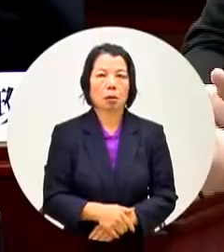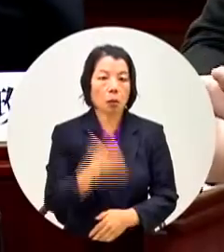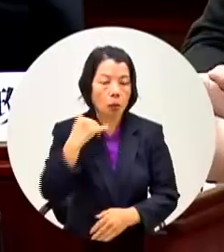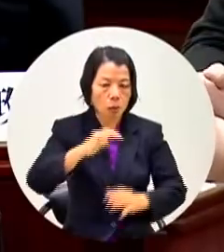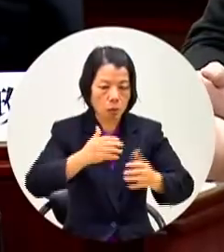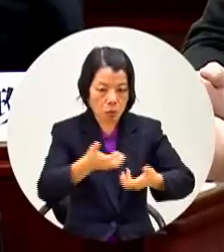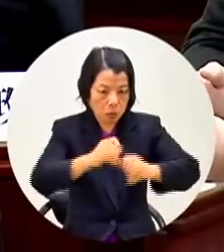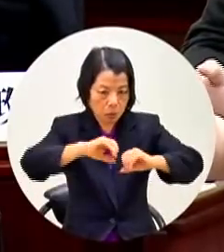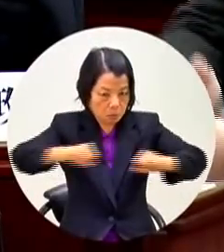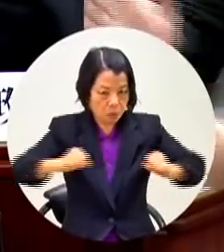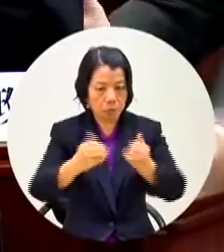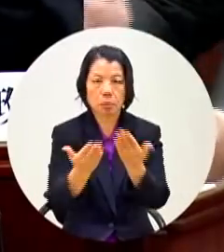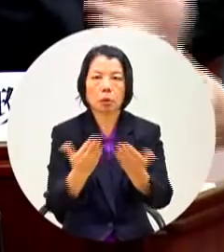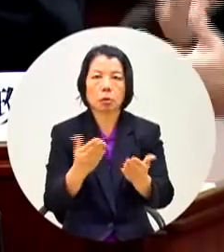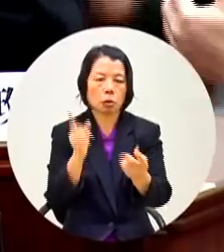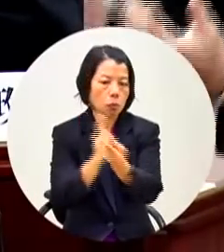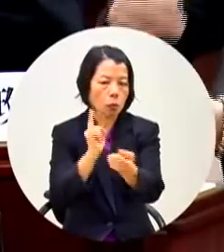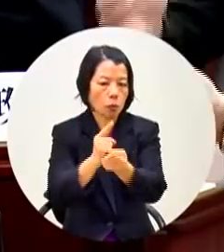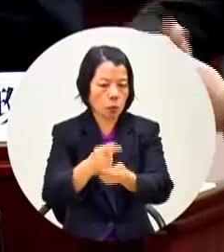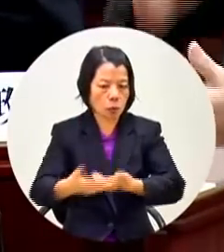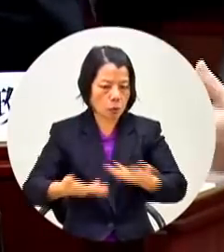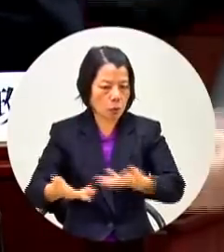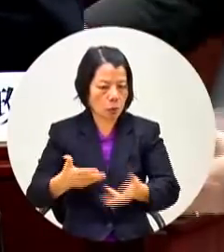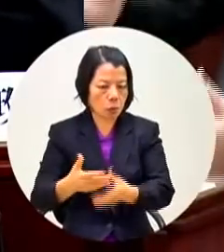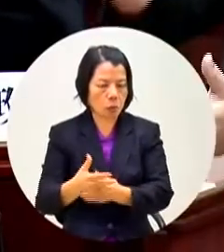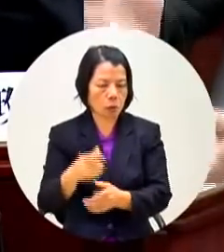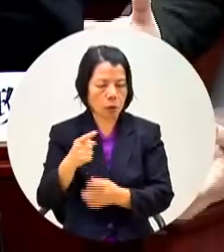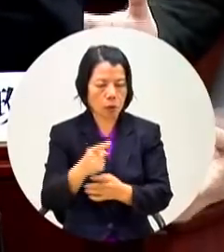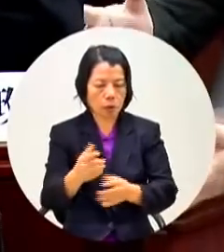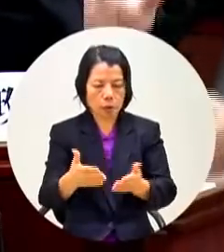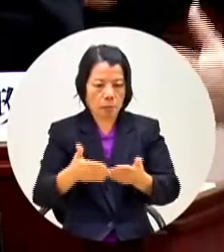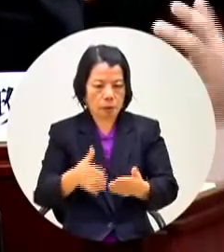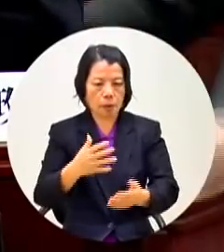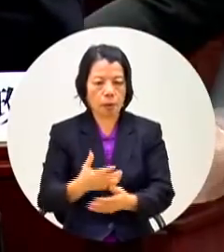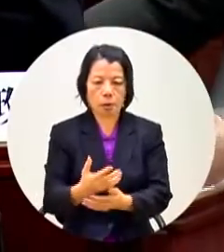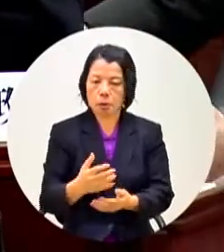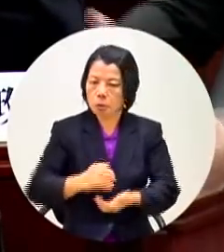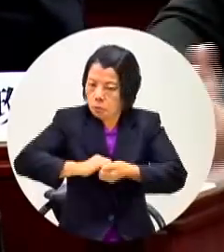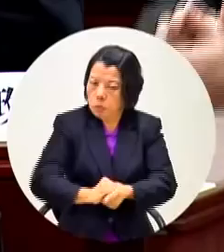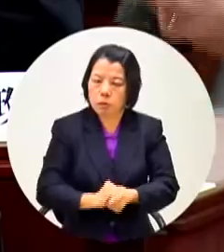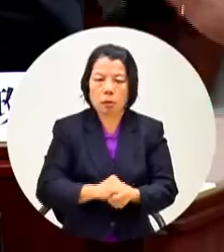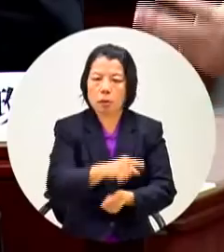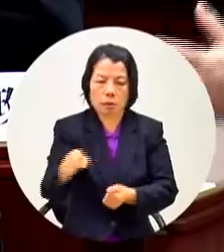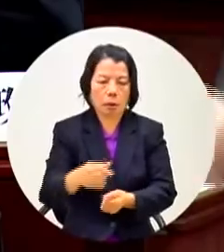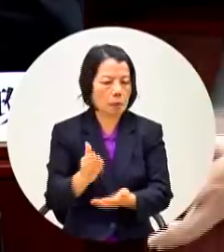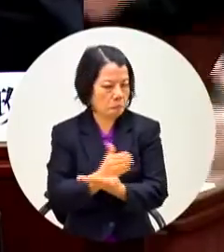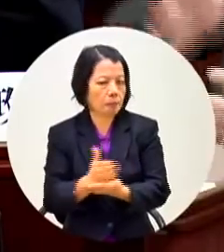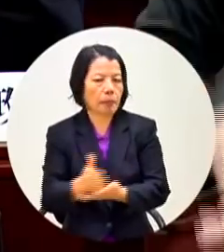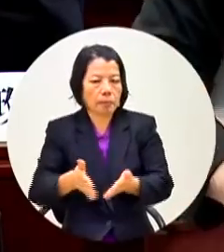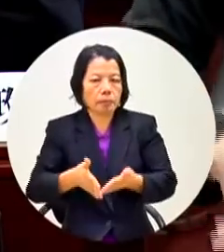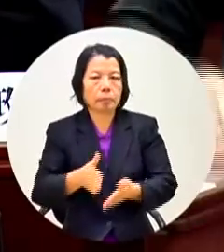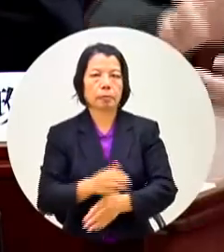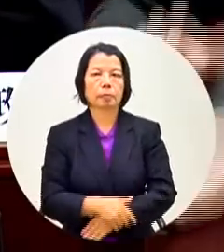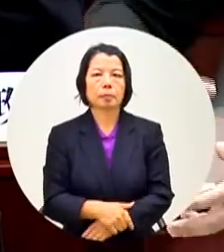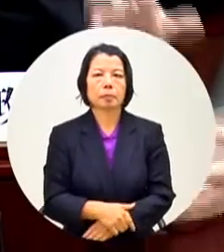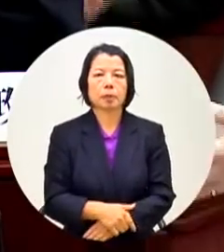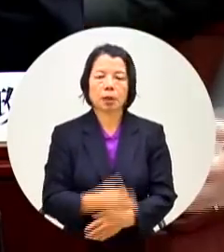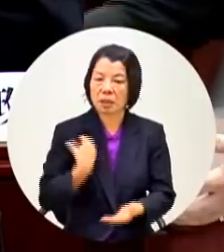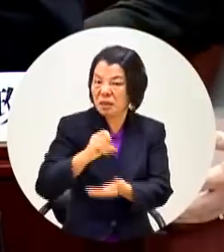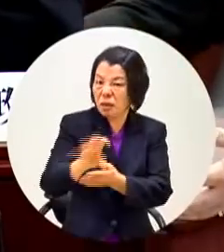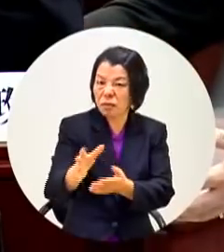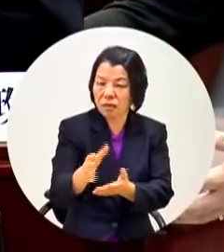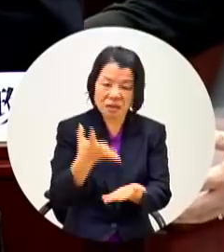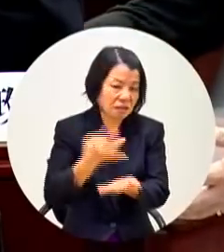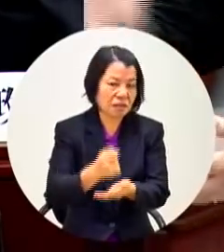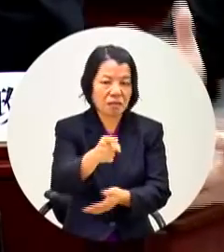定跟判断嘛。好、哦，没关系，至少我听刚刚听说哦，有跟市长做报告几次不清楚，然后在这个中央报告之前有